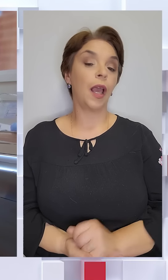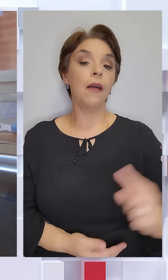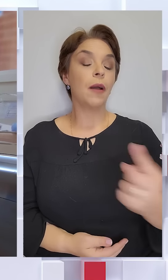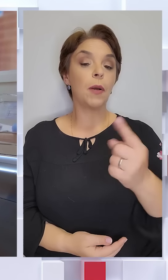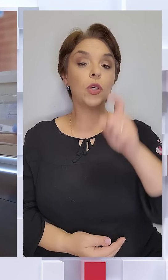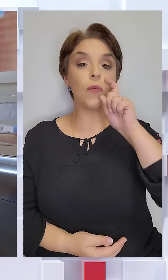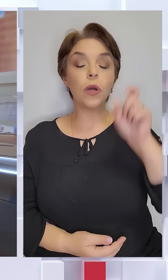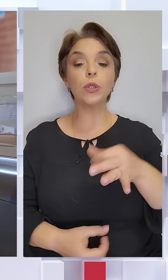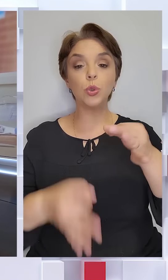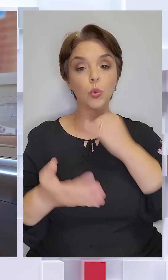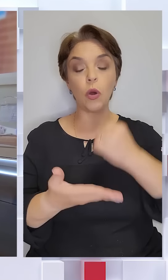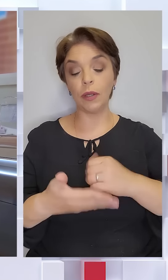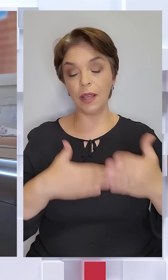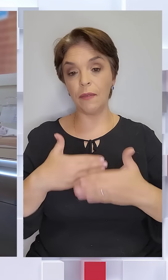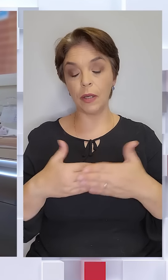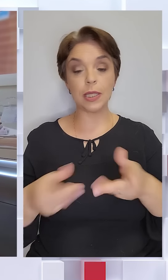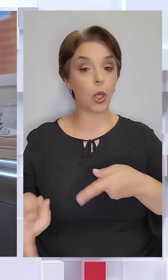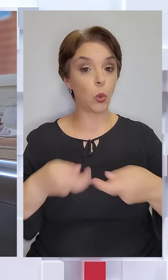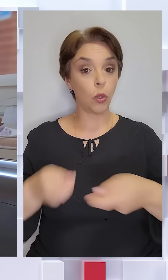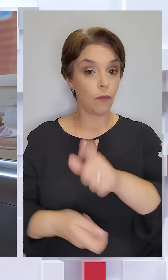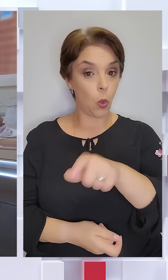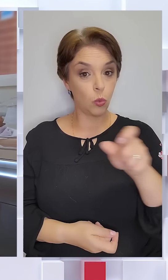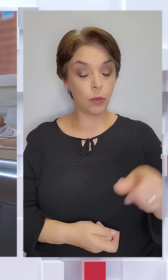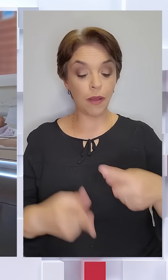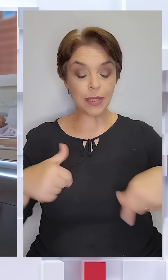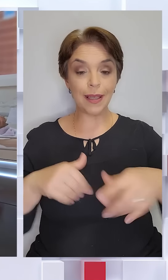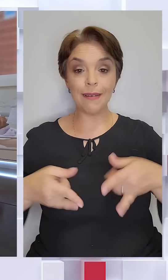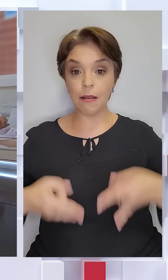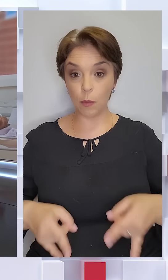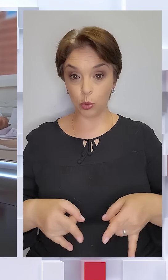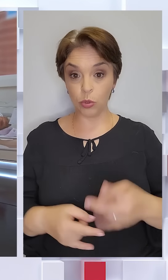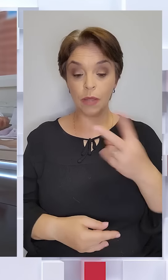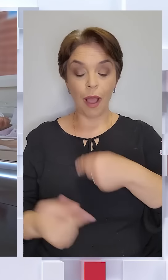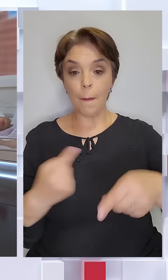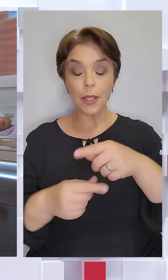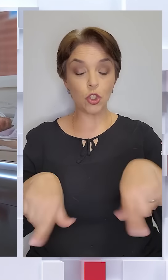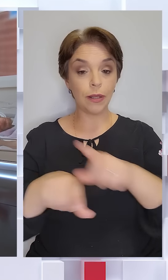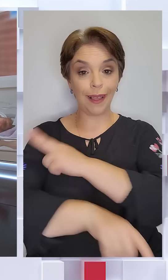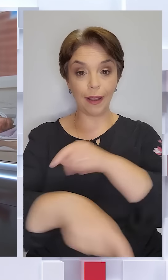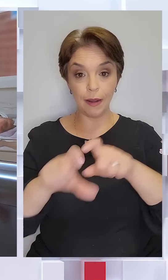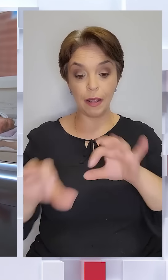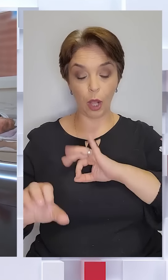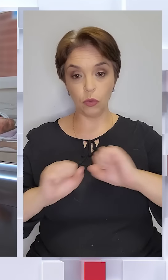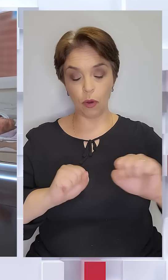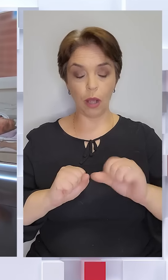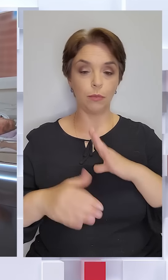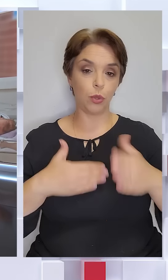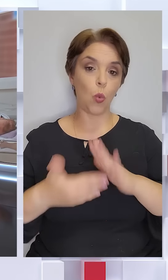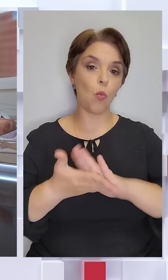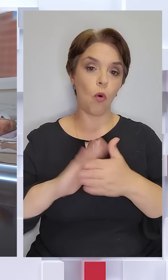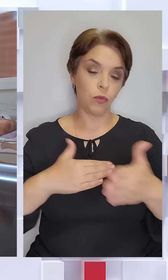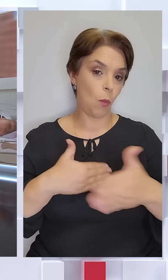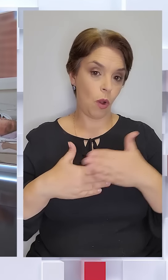Вперше в Україні суд ухвалив вирок за торгівлю людьми в царині репродукції. 2 менеджери клінік та адвокат дістали умовні